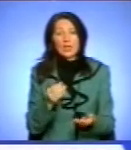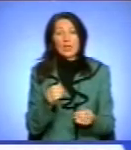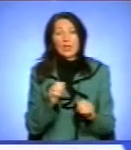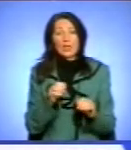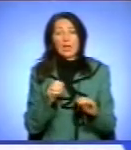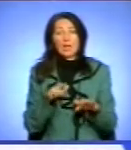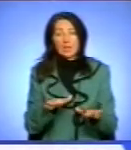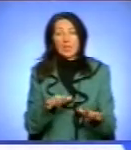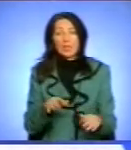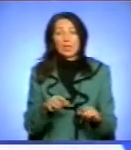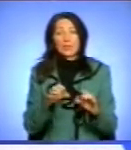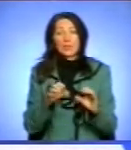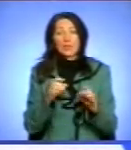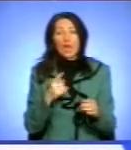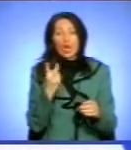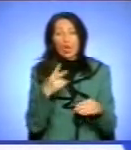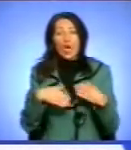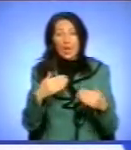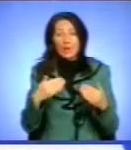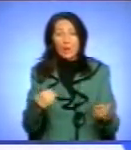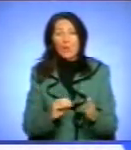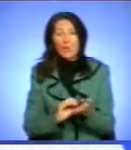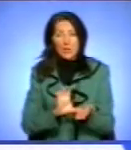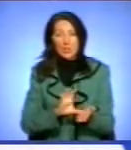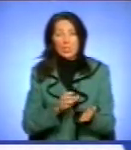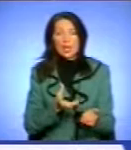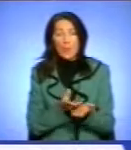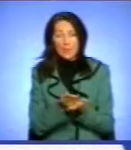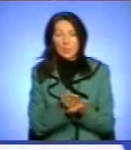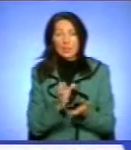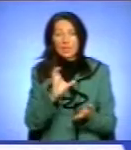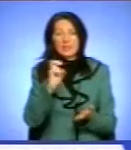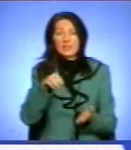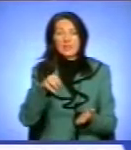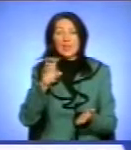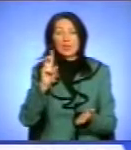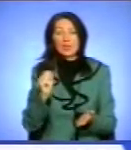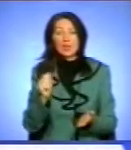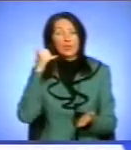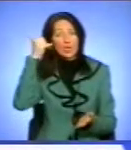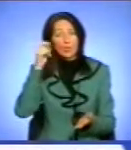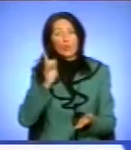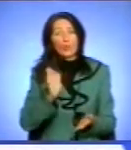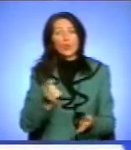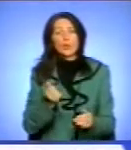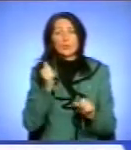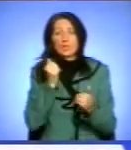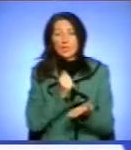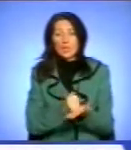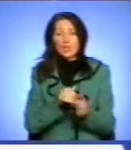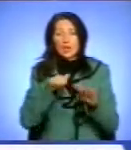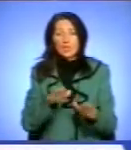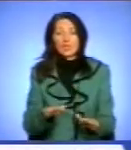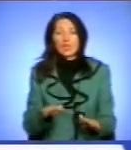етап підвищення плати за користування стаціонарним телефоном, що було затверджено рішенням Національної комісії, що здійснює